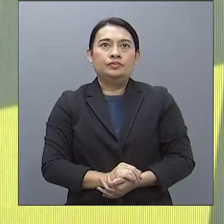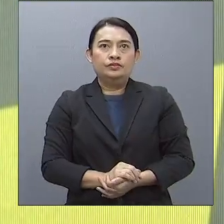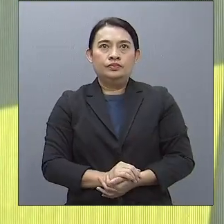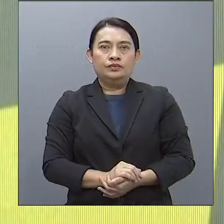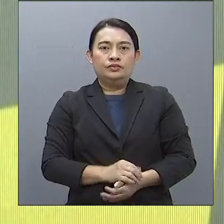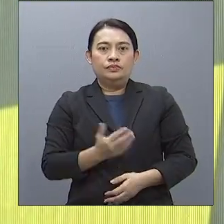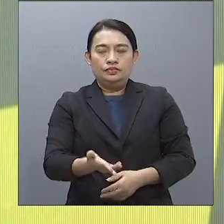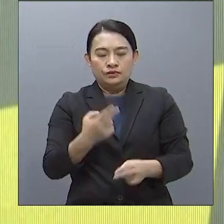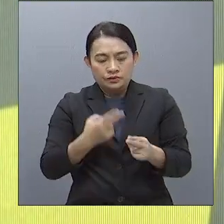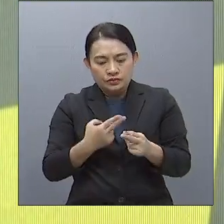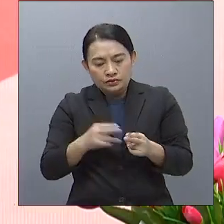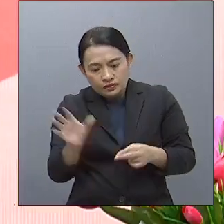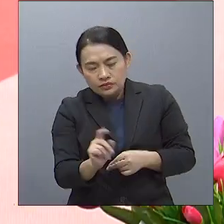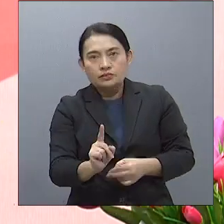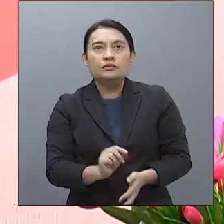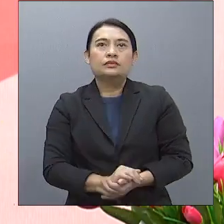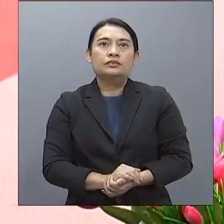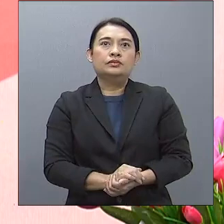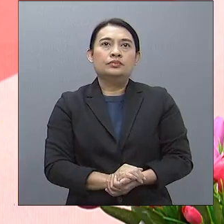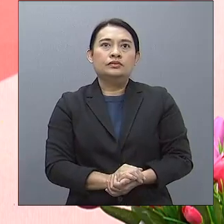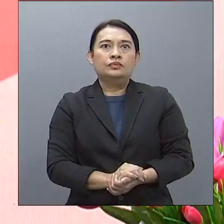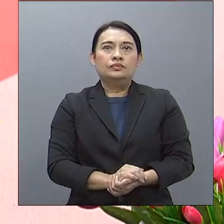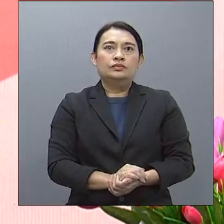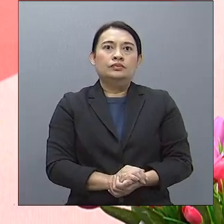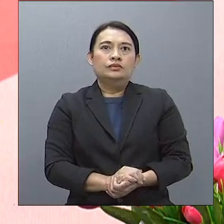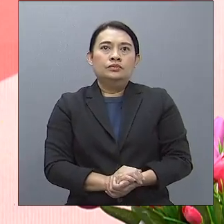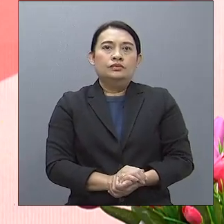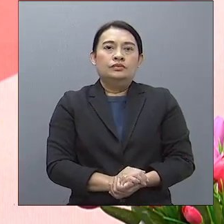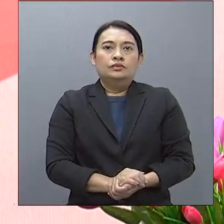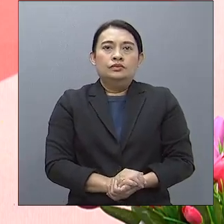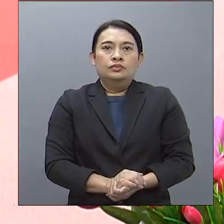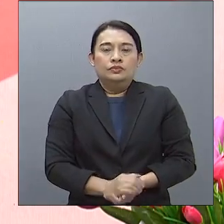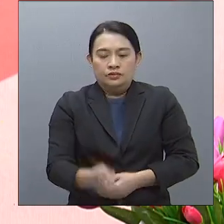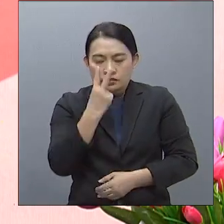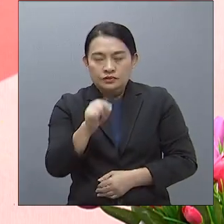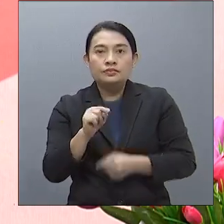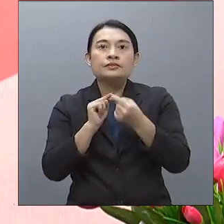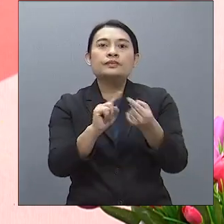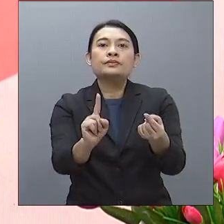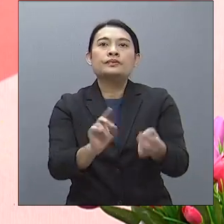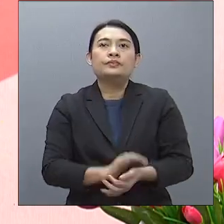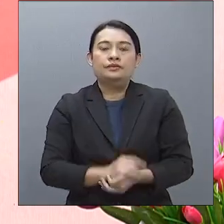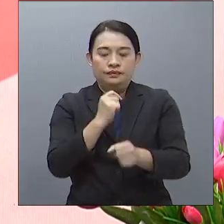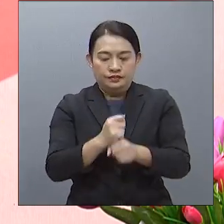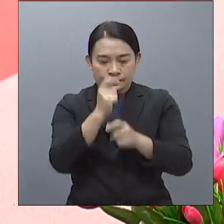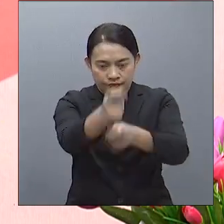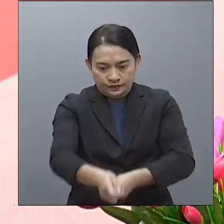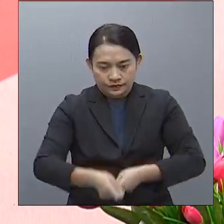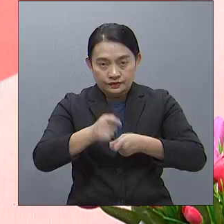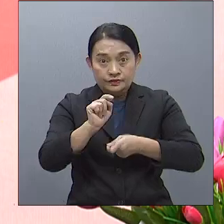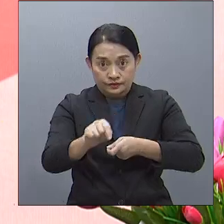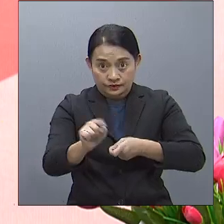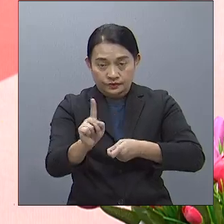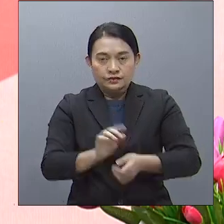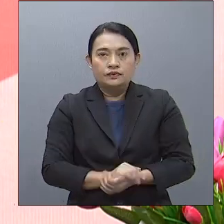ชื่อนี้มายังไงงงมาก ที่จะพูดนี้คือจะนำเข้าอีกเรื่องนึงคุณผู้ชมครับเป็นเรื่องของการทำเกษตรกรรมนะครับเกษตรกรค